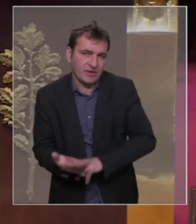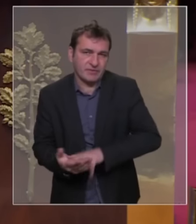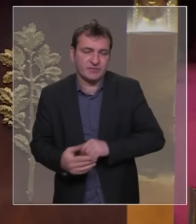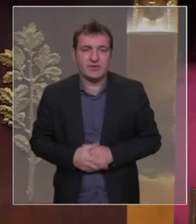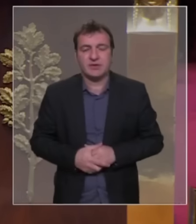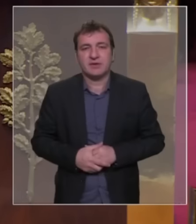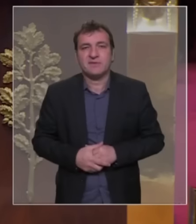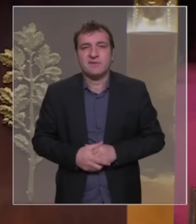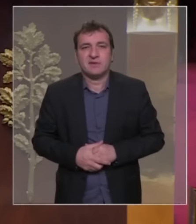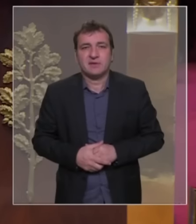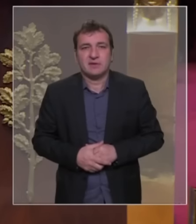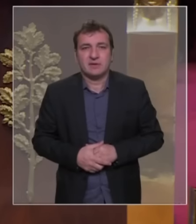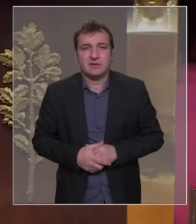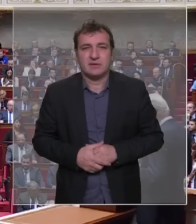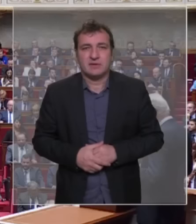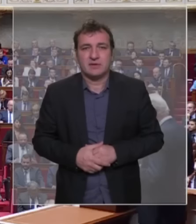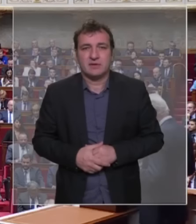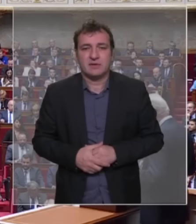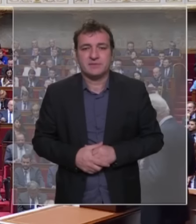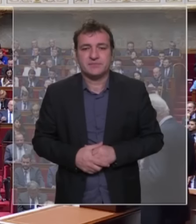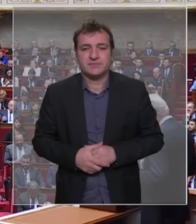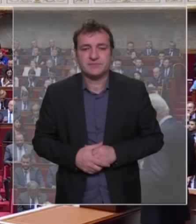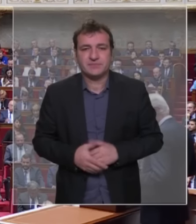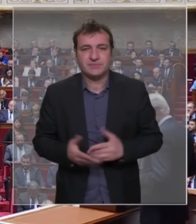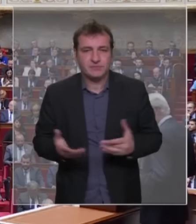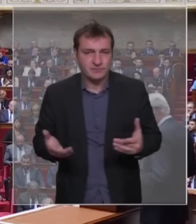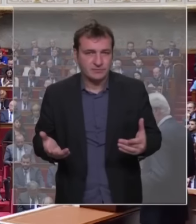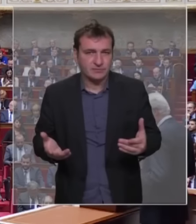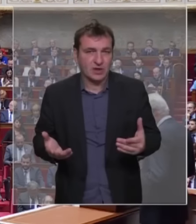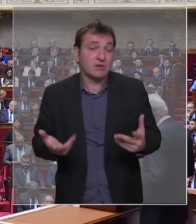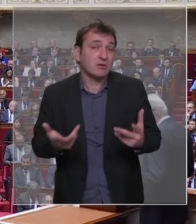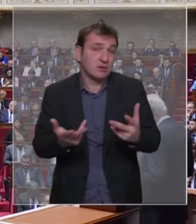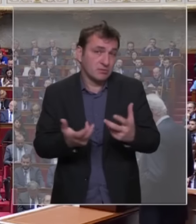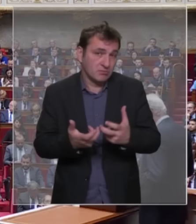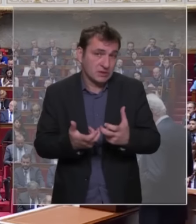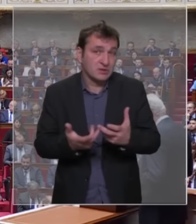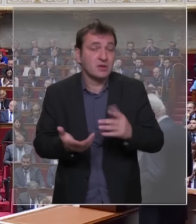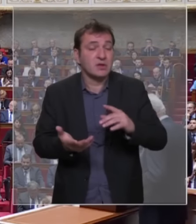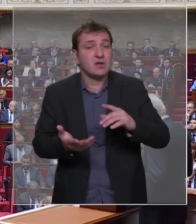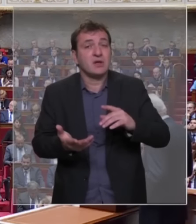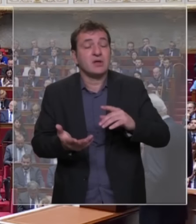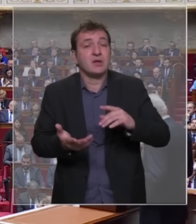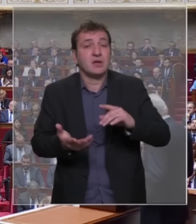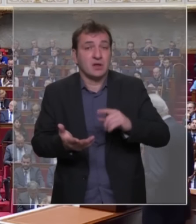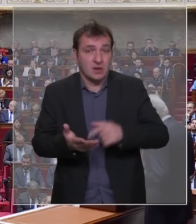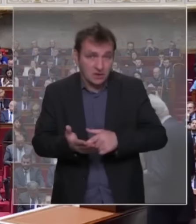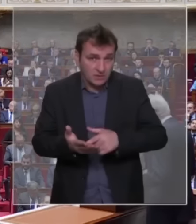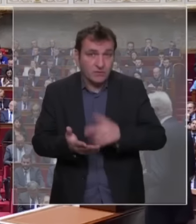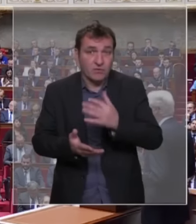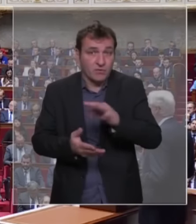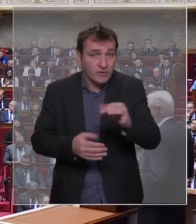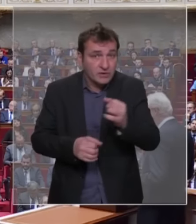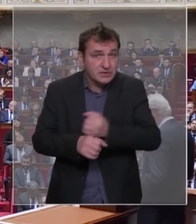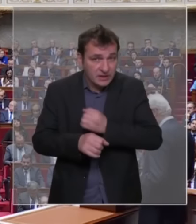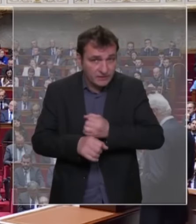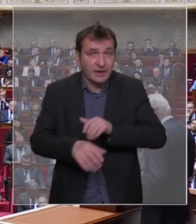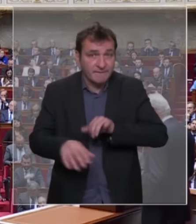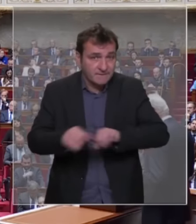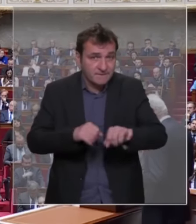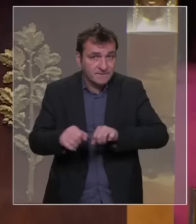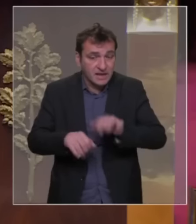Cela passe notamment, et pas seulement, par l'action de France Travail qui va désormais accompagner